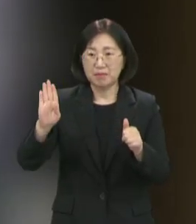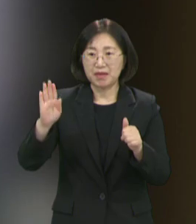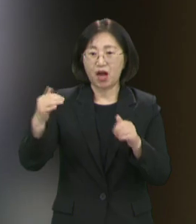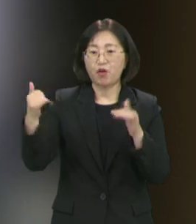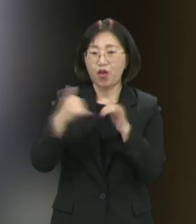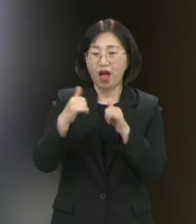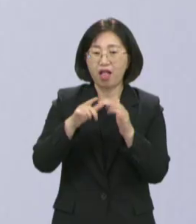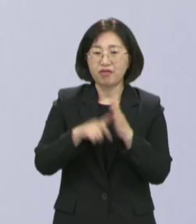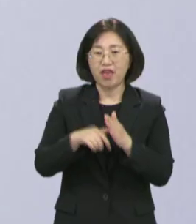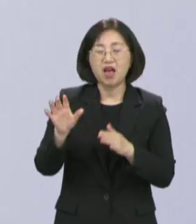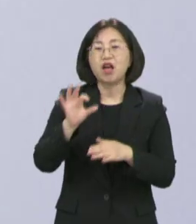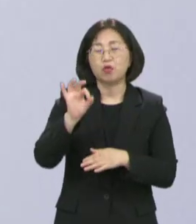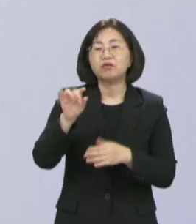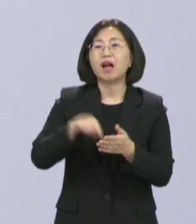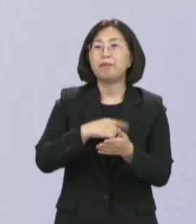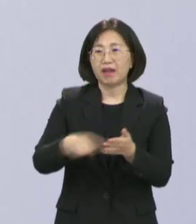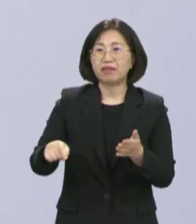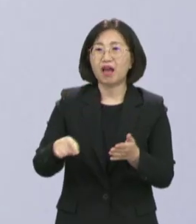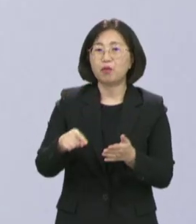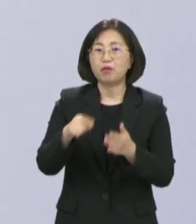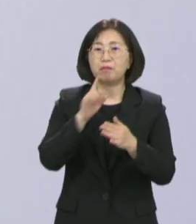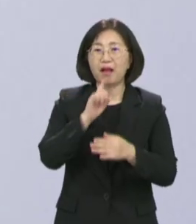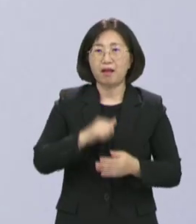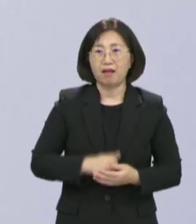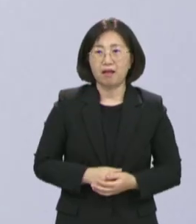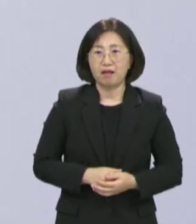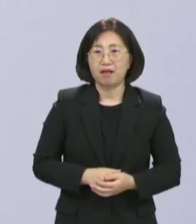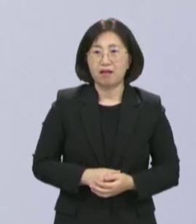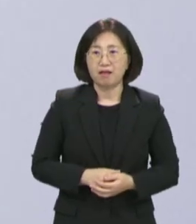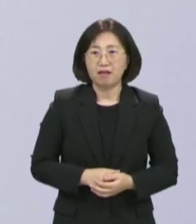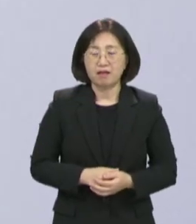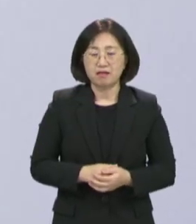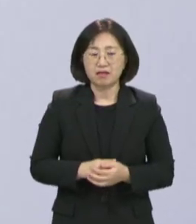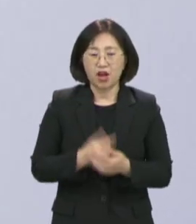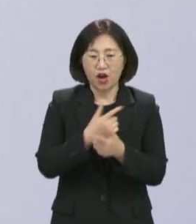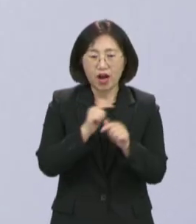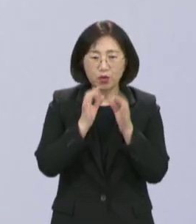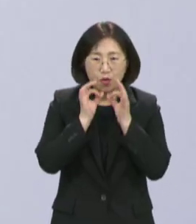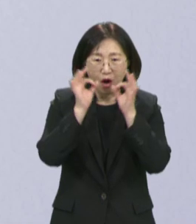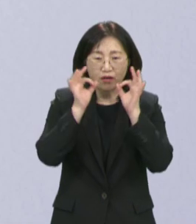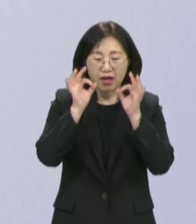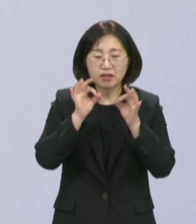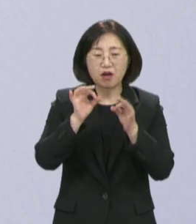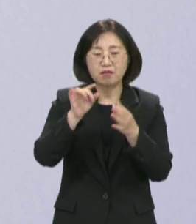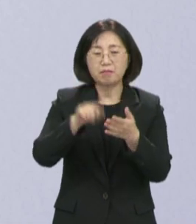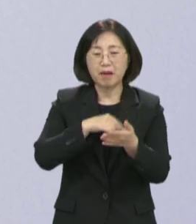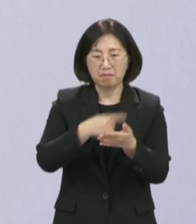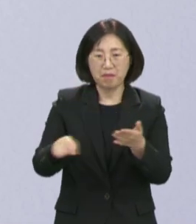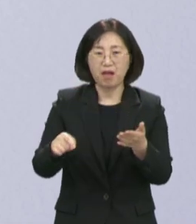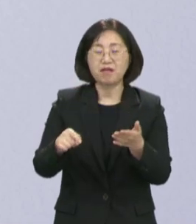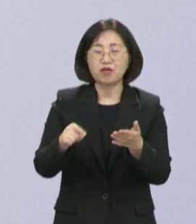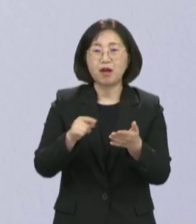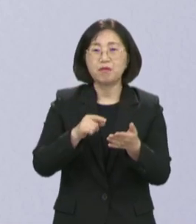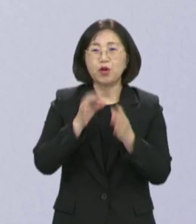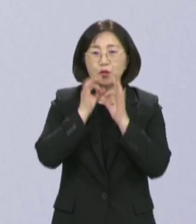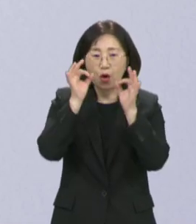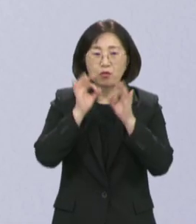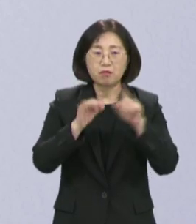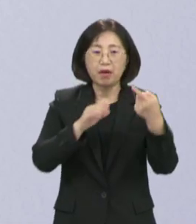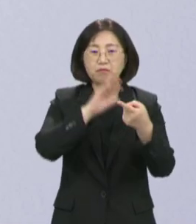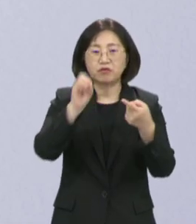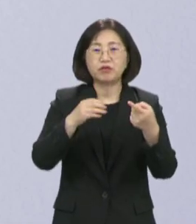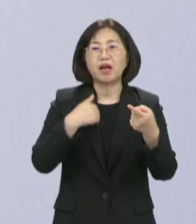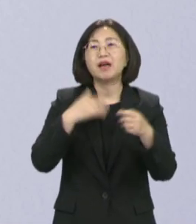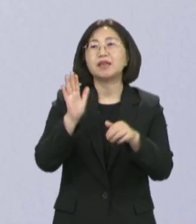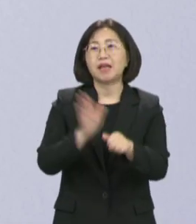밝혀왔습니다. 변제하려고 가만만 지금 노력을 하고 있고요. 100% 제가 잘못한 거니까 선생님들한테는 제가